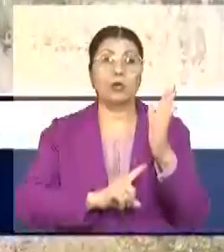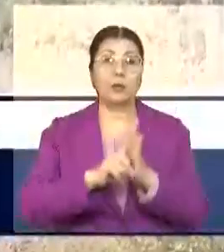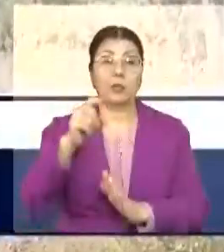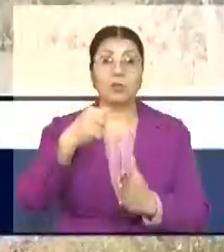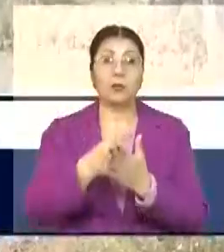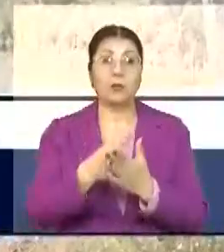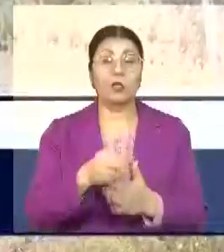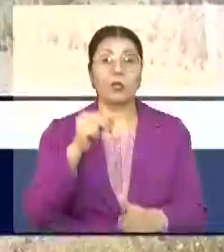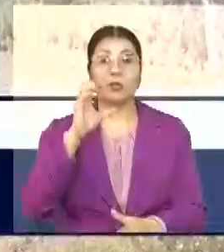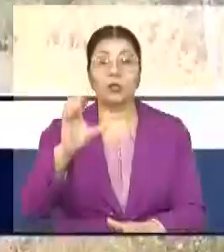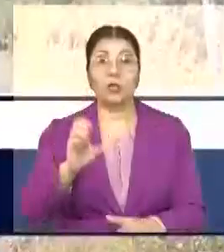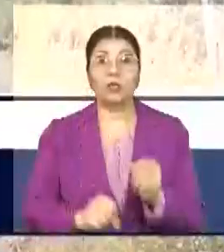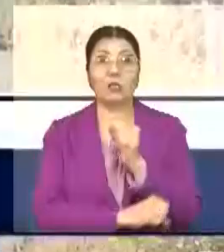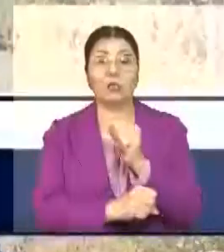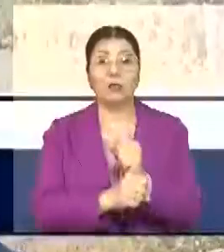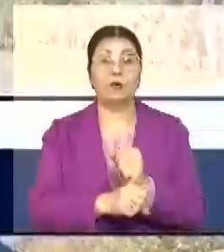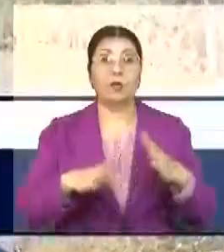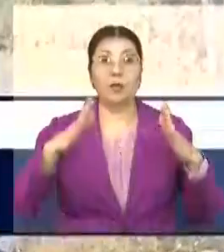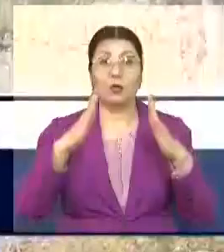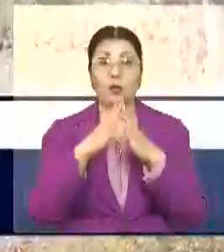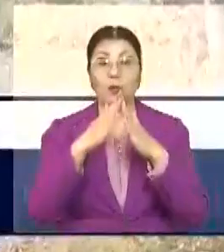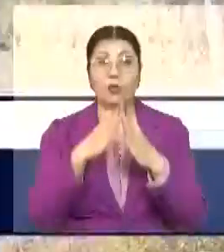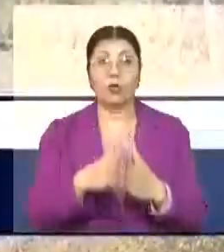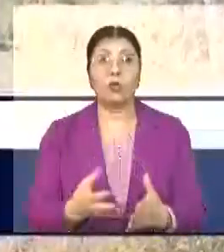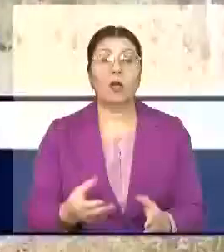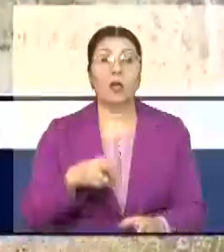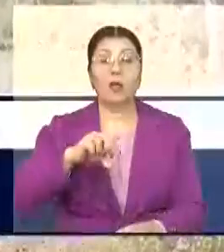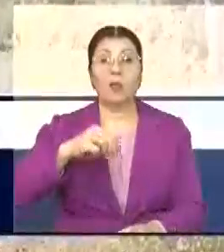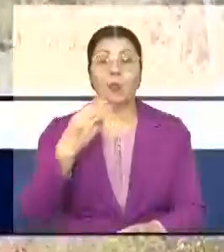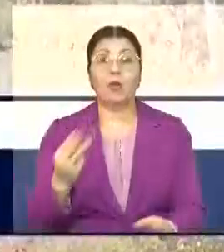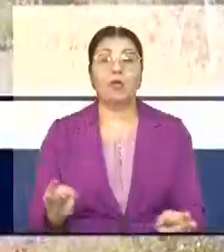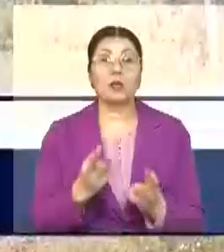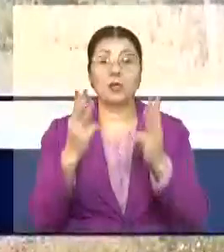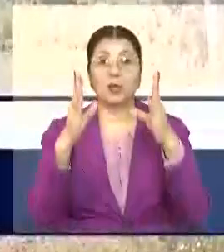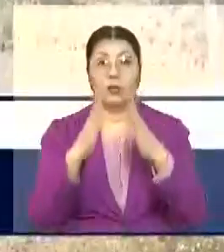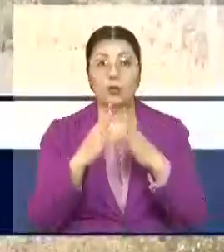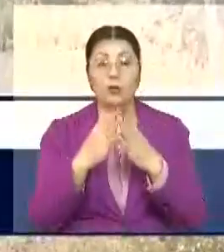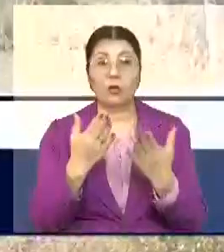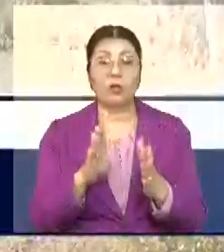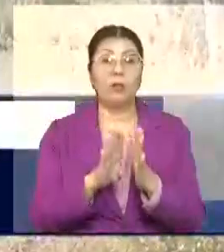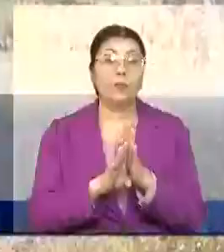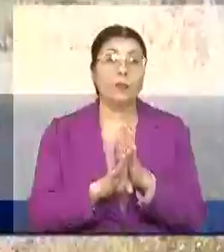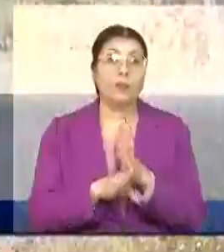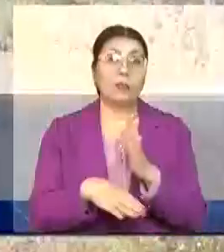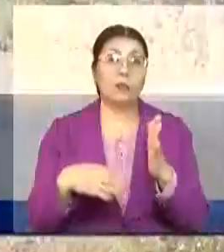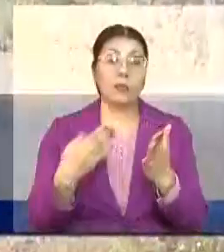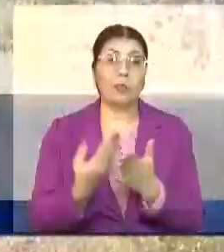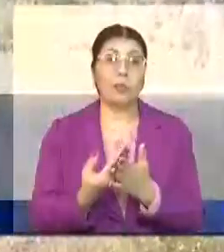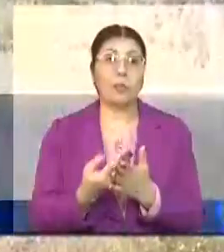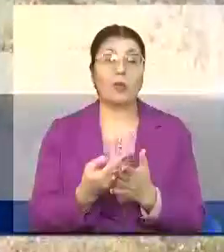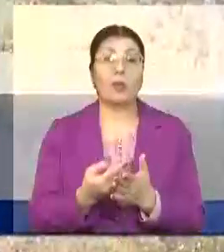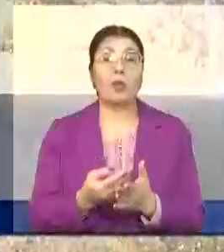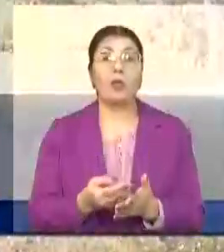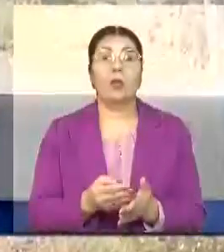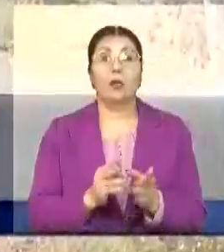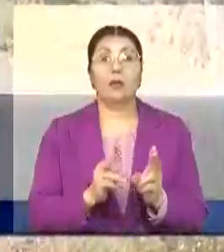жағдайлар қызметкерлері тұрғын үйлерде, әсіресе пеш жағатын үйлерде өрт қауіпсіздігі негізгі талаптарын халыққа жеткізіп